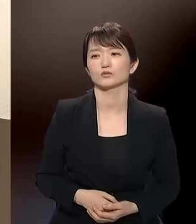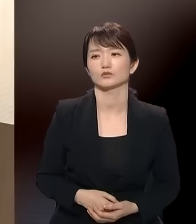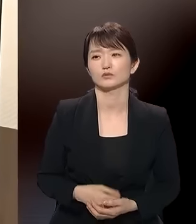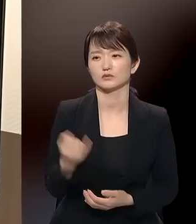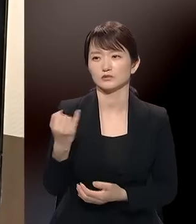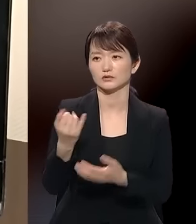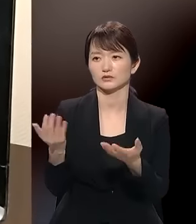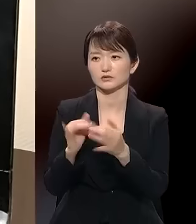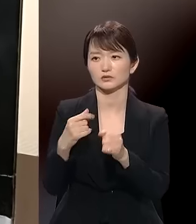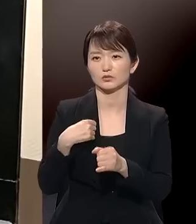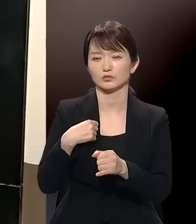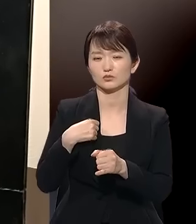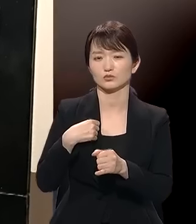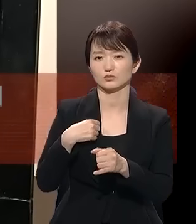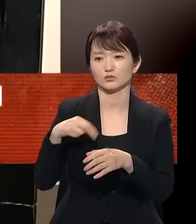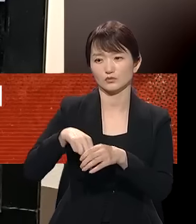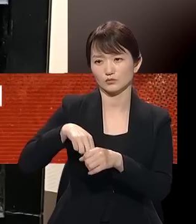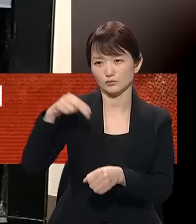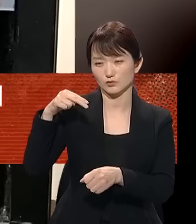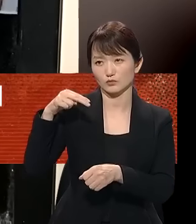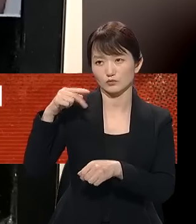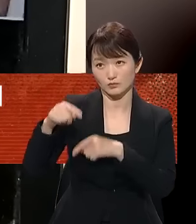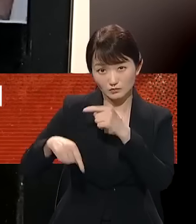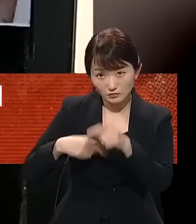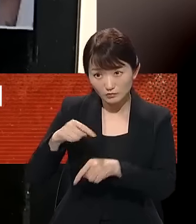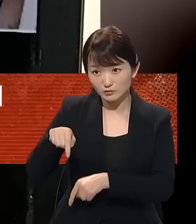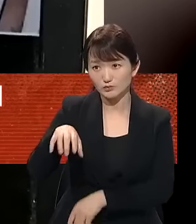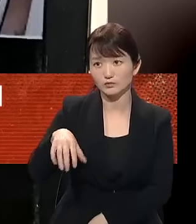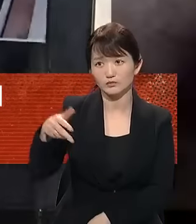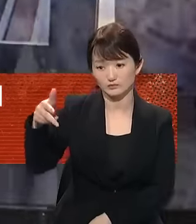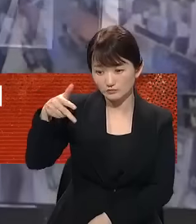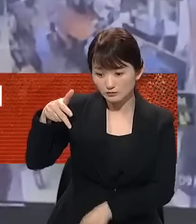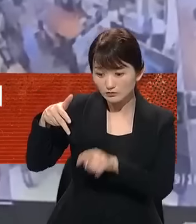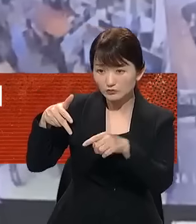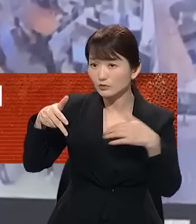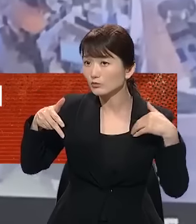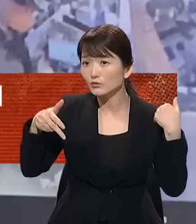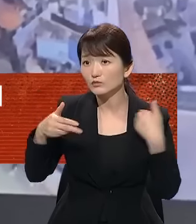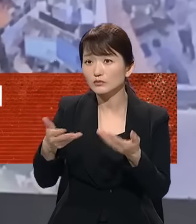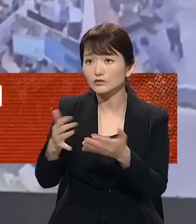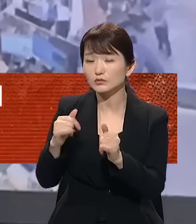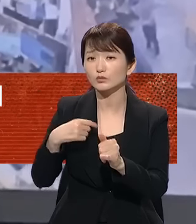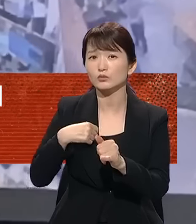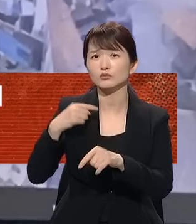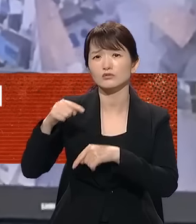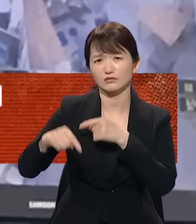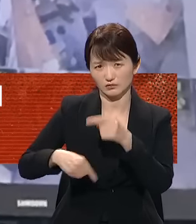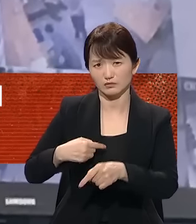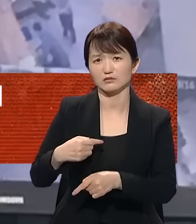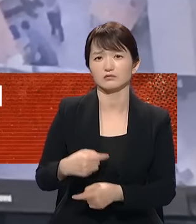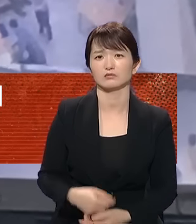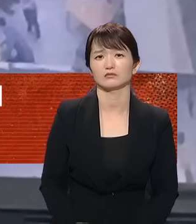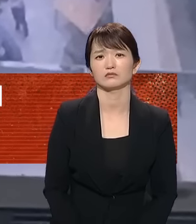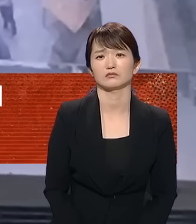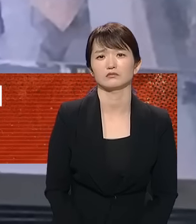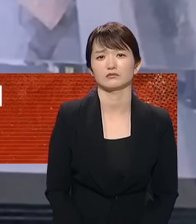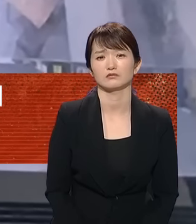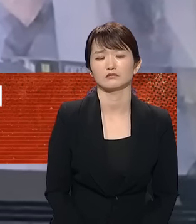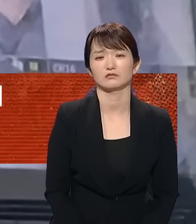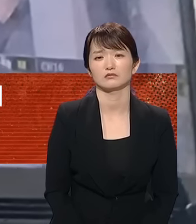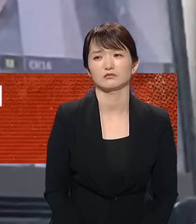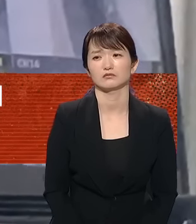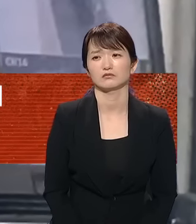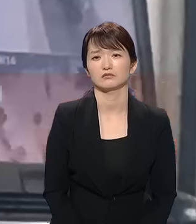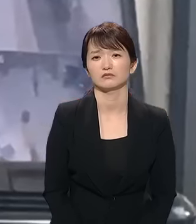여직원이 옷도 갈아입었는데 거기까지 CCTV가 있었다라고 합니다. 그걸 모르고 그 직원분은 거기서 옷도 갈아입고 그랬던 거예요. 자